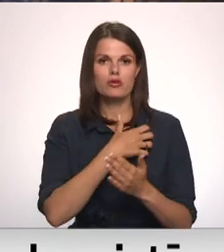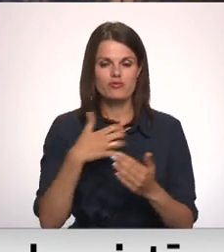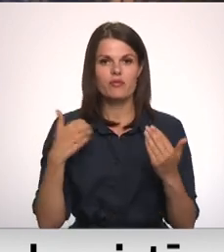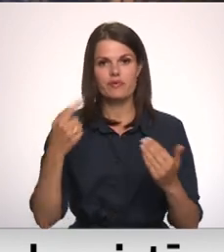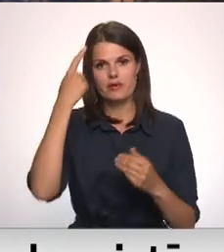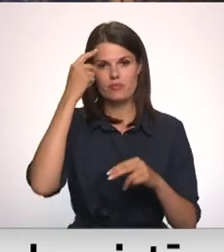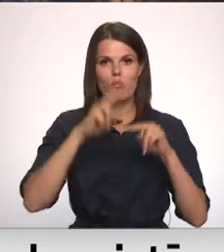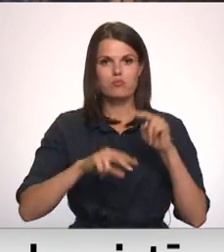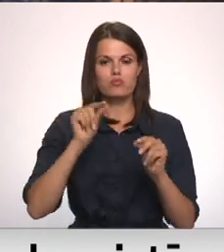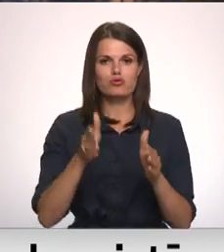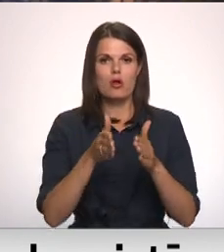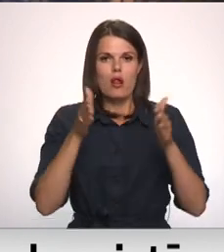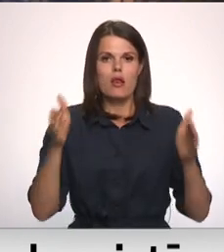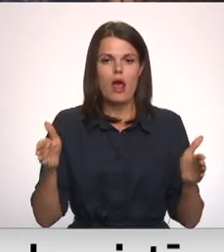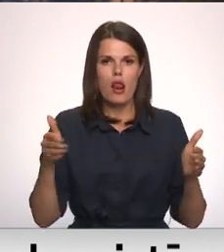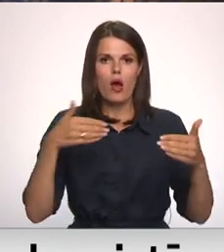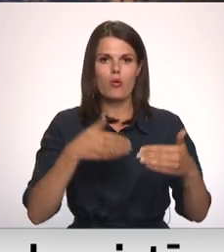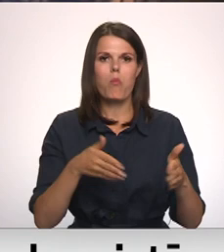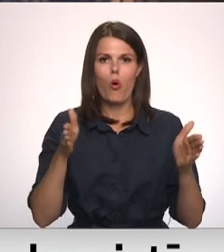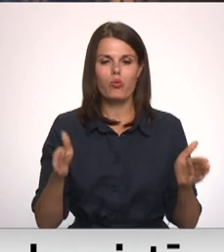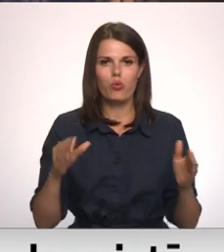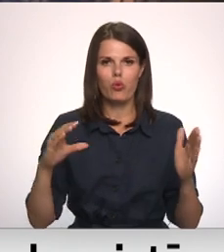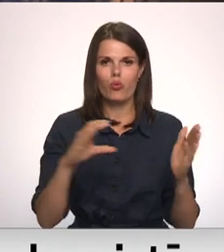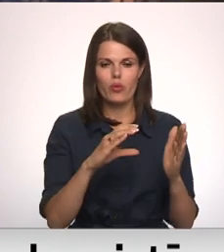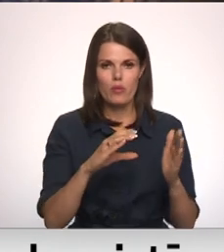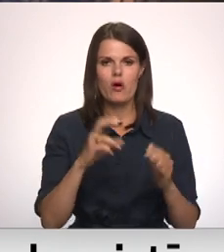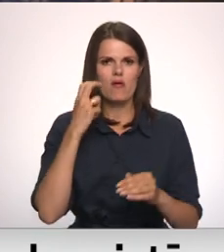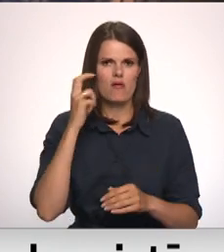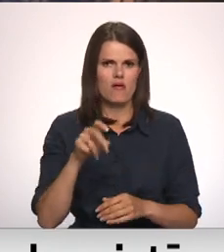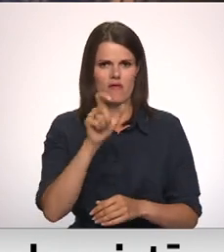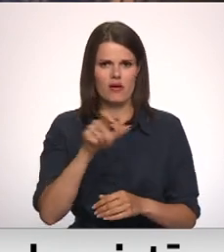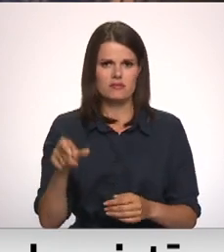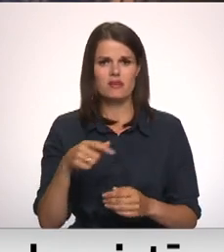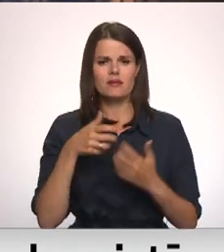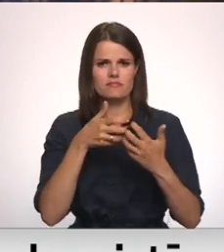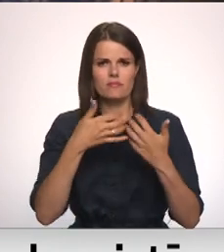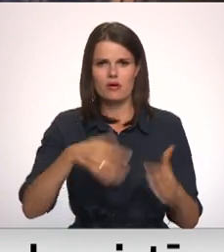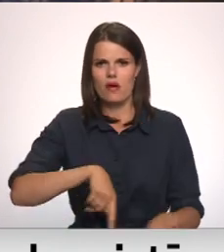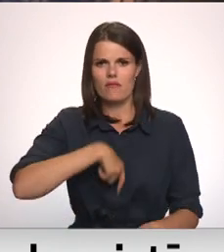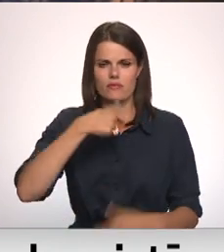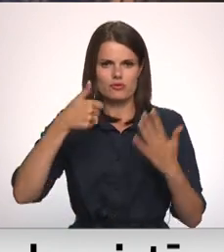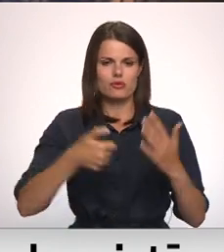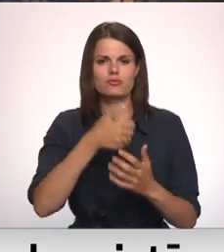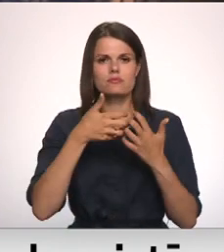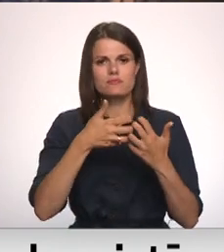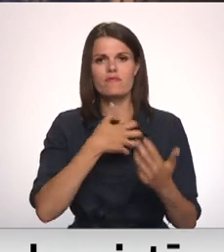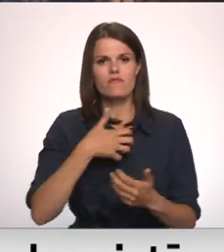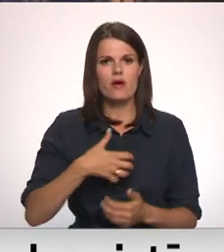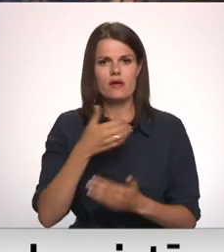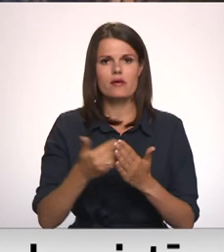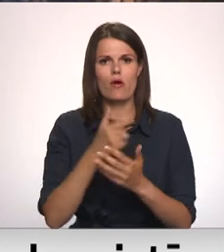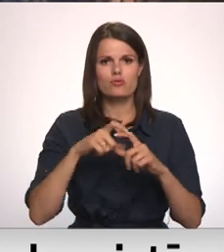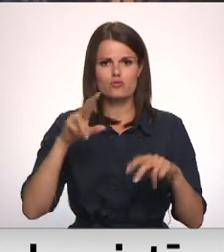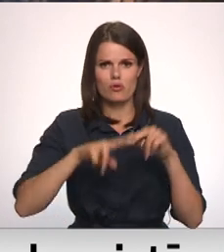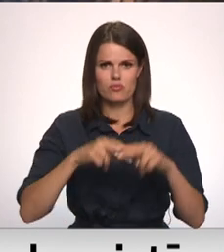piedarošu moduļu tipa piebūvi. Vecāki, kuri par jaunas skolas būvniecību cīnās jau vairāk nekā 6 gadus, to uzskata par